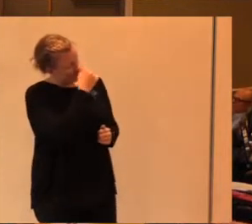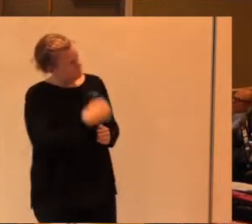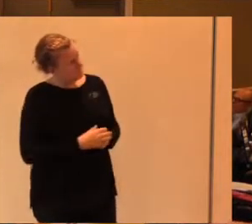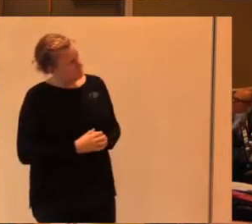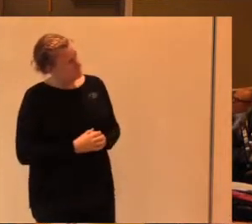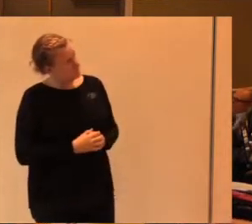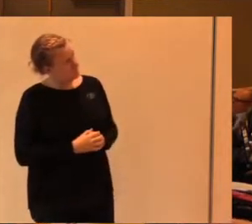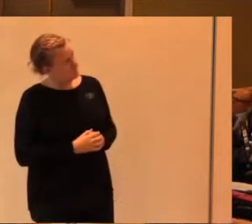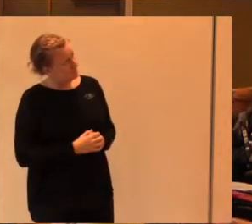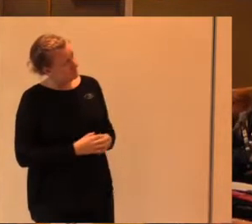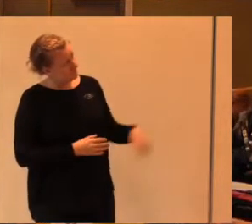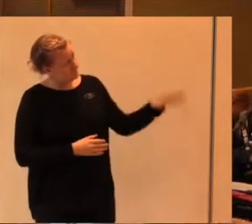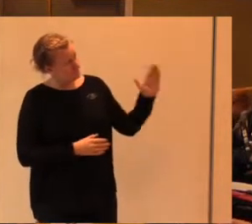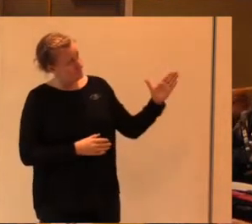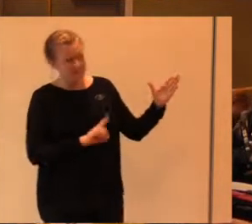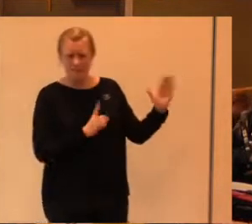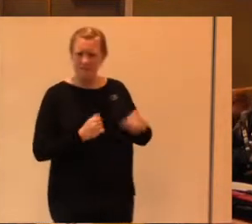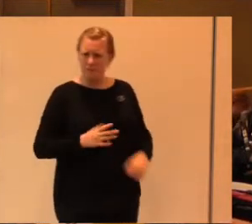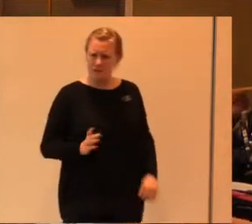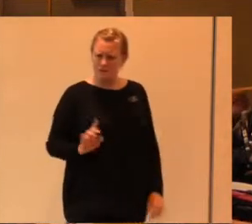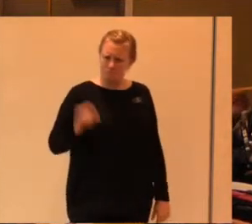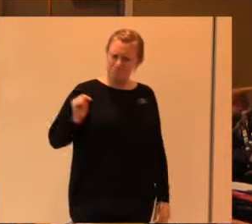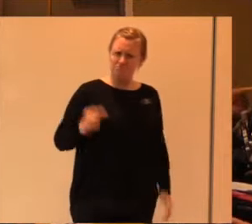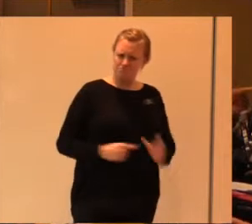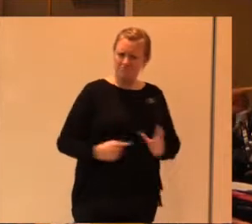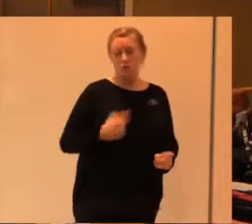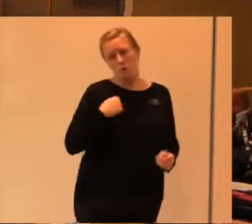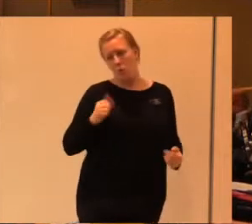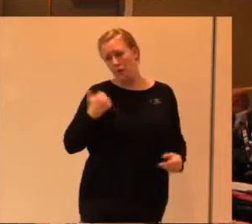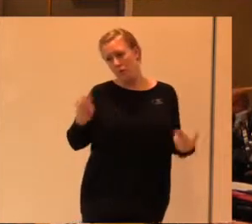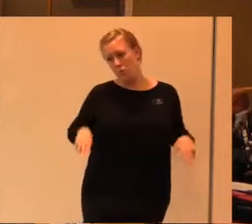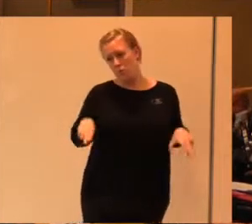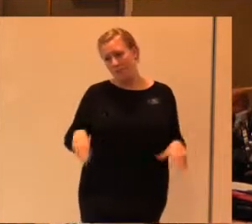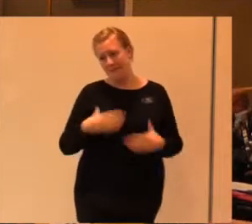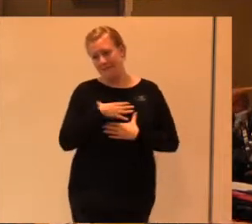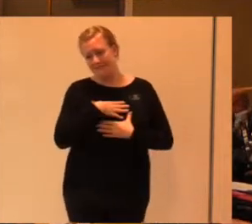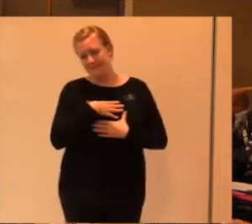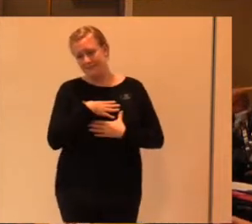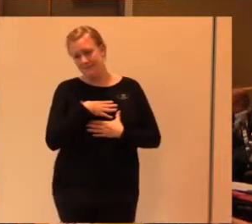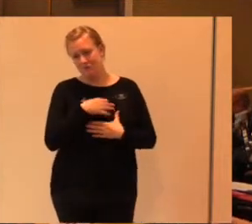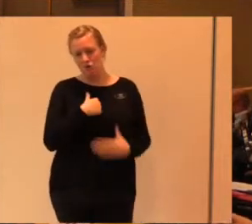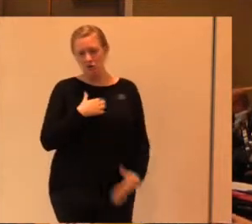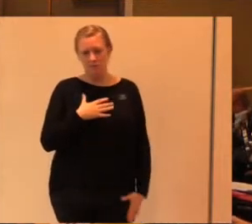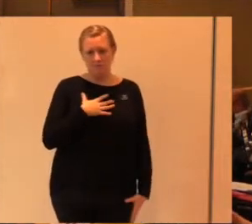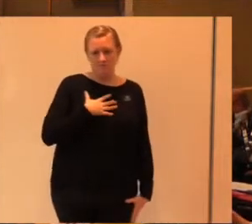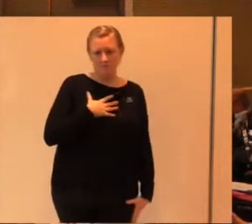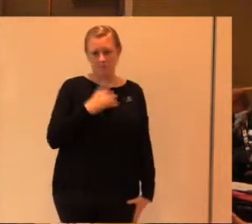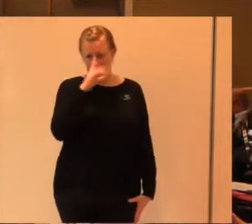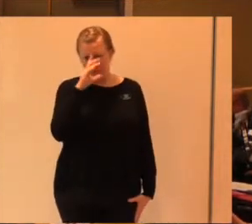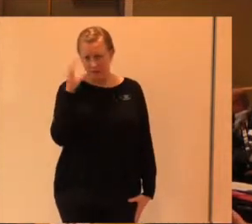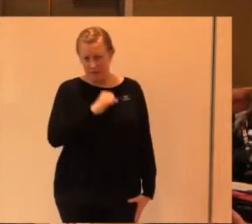lite stuns i det här. Portal, jag är ju jurist då, så för mig är det här med olika begrepp